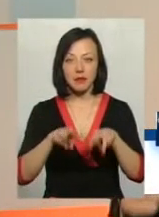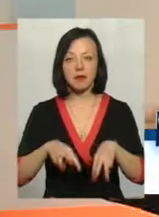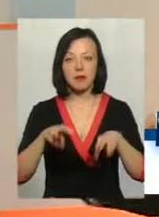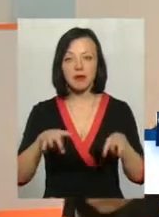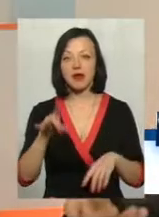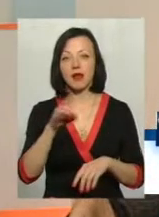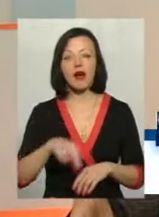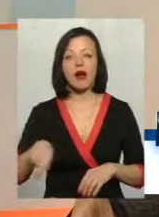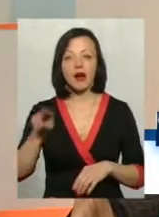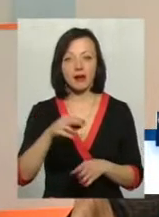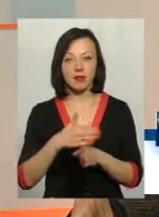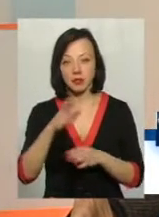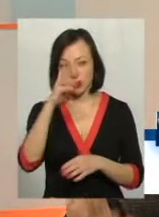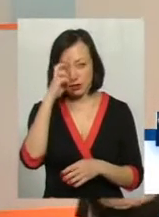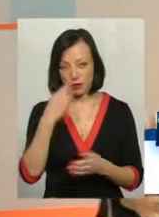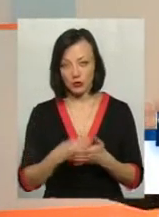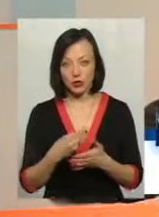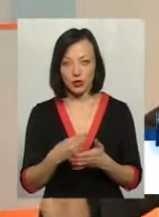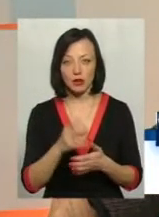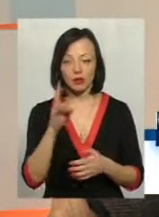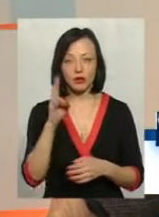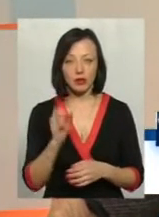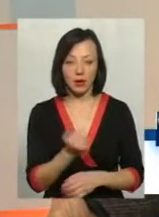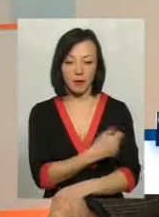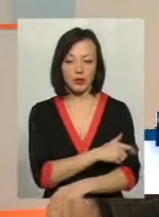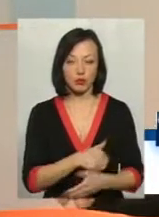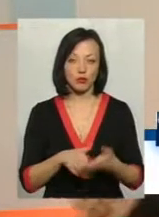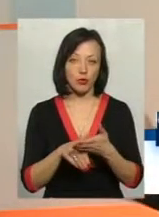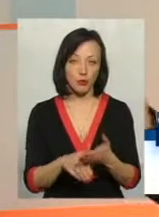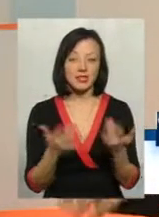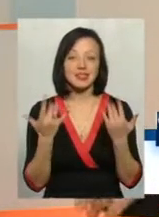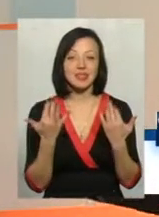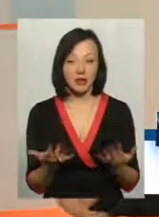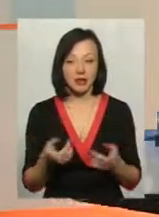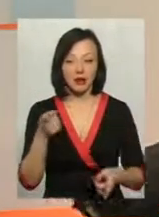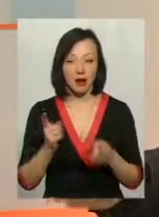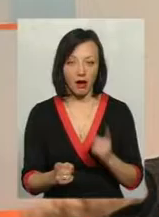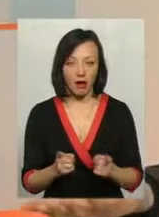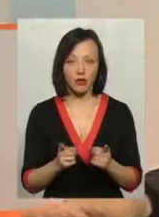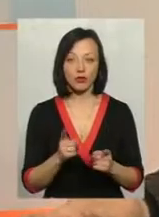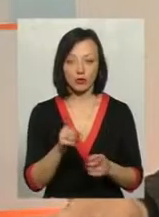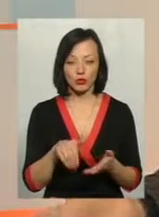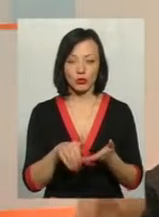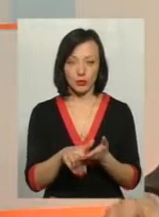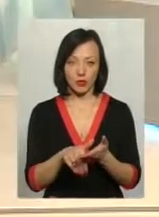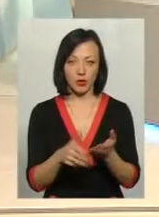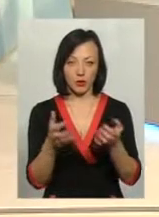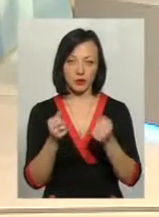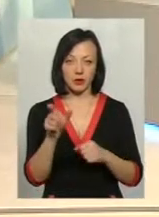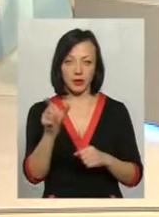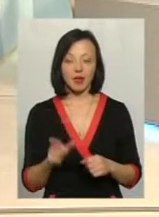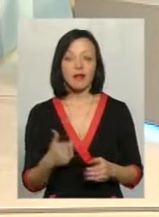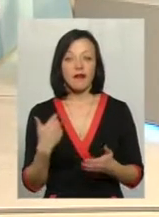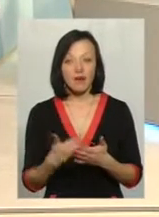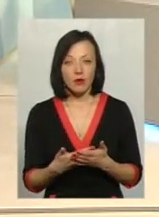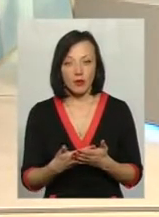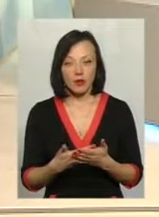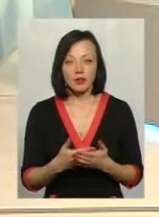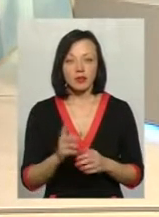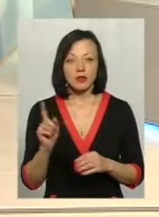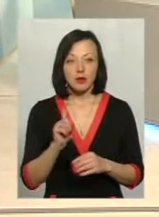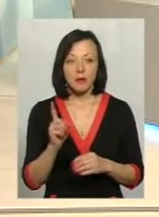які виділяються з державного бюджету на медичну допомогу, скільки реально тої медичної що допомоги. Що для цього потрібно? Так от, для того,